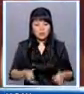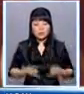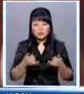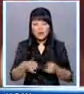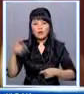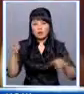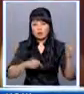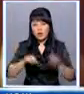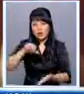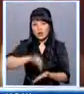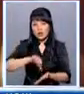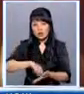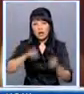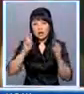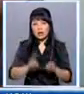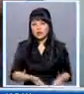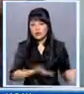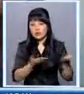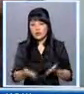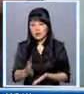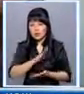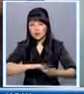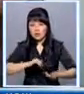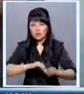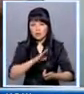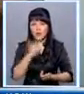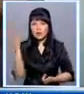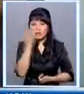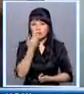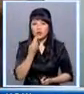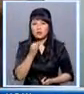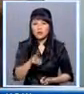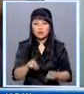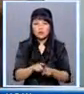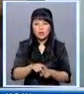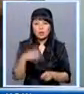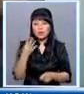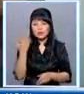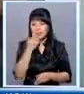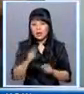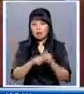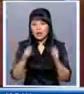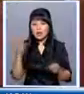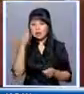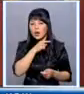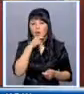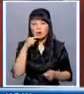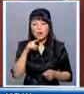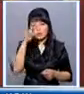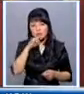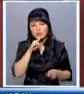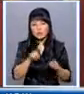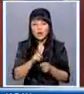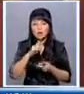фестивальға қатысушы елдерге апарып көрсетуді бастаған екен. Шәкен жұлдыздарына Киношок 4 фильмін әкелді. Бұл Қазақ-орыс кинофестивалі